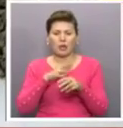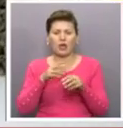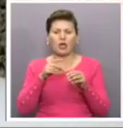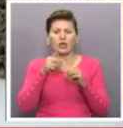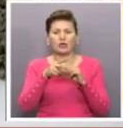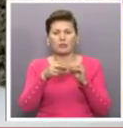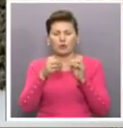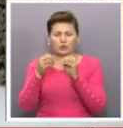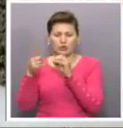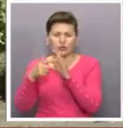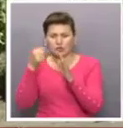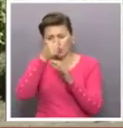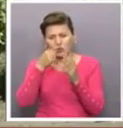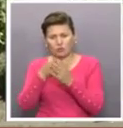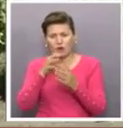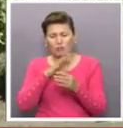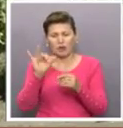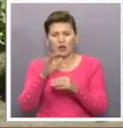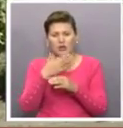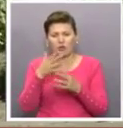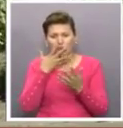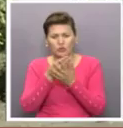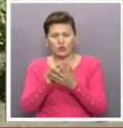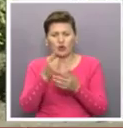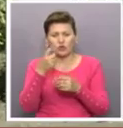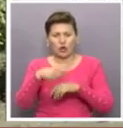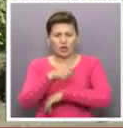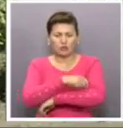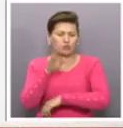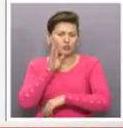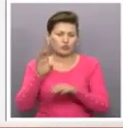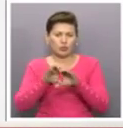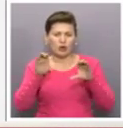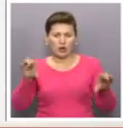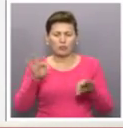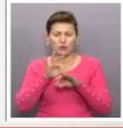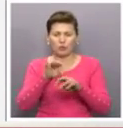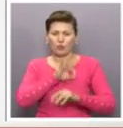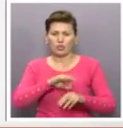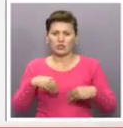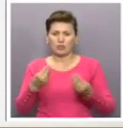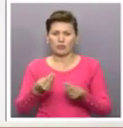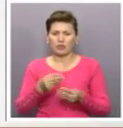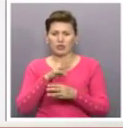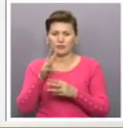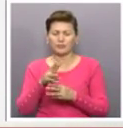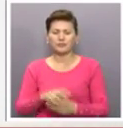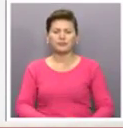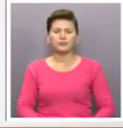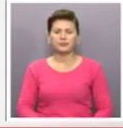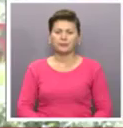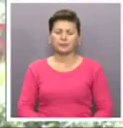аралығында Алматы су холдингі кәсіпорны өз қаражатынан 100 шақырым су желілерін тартып қолданысқа берген.